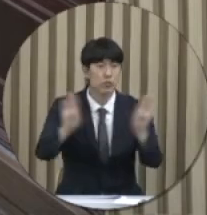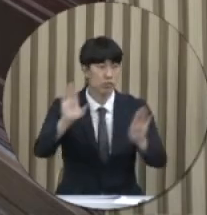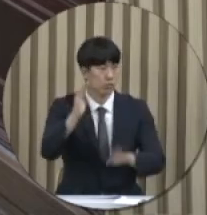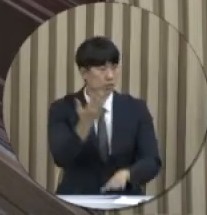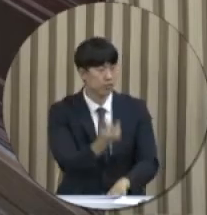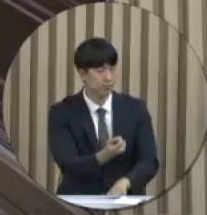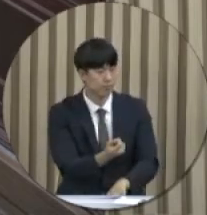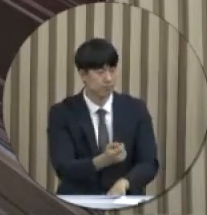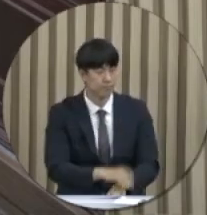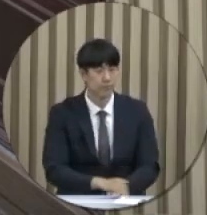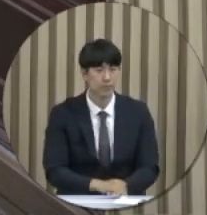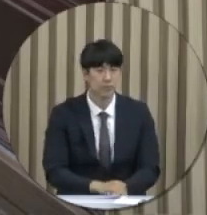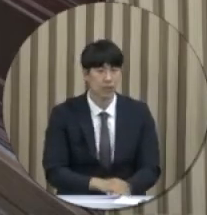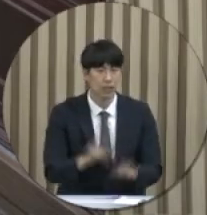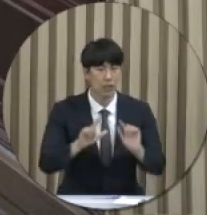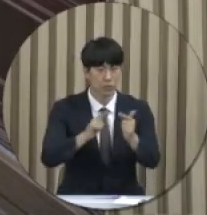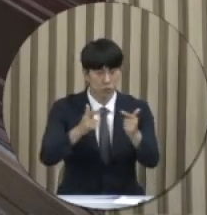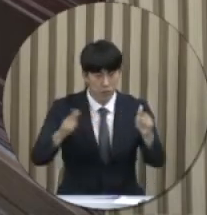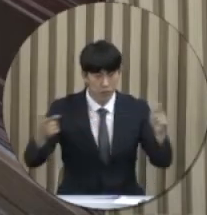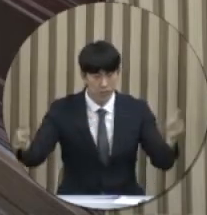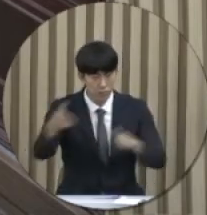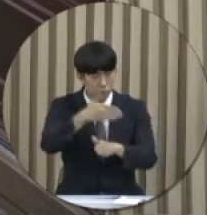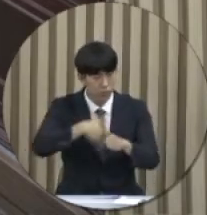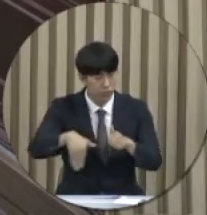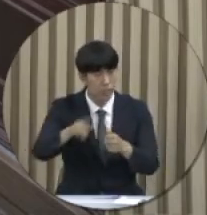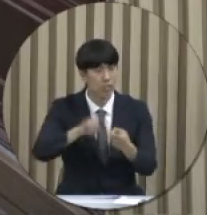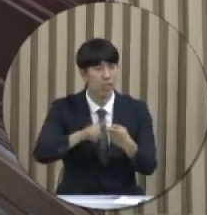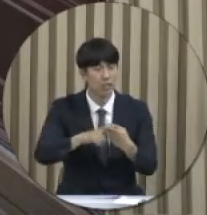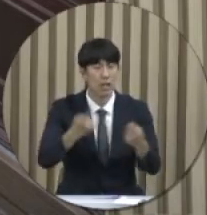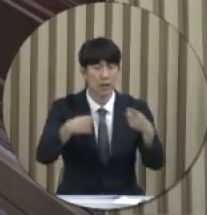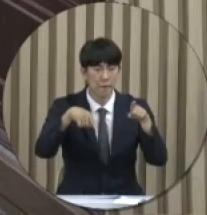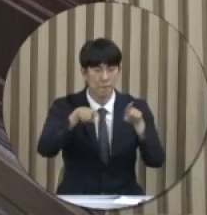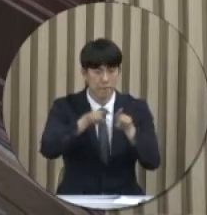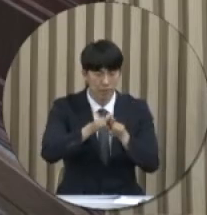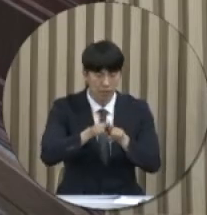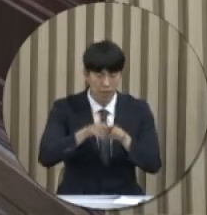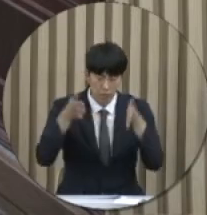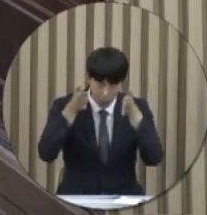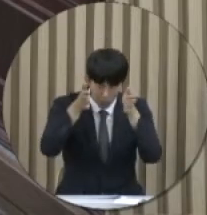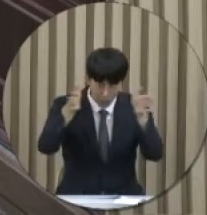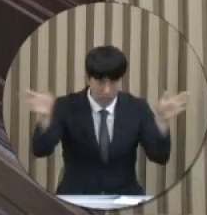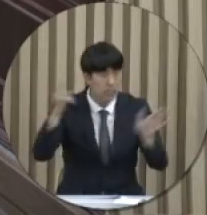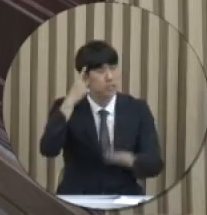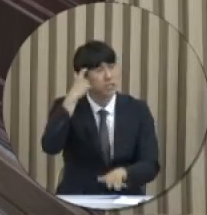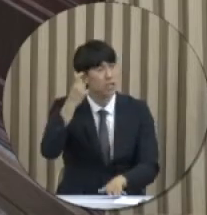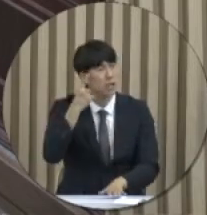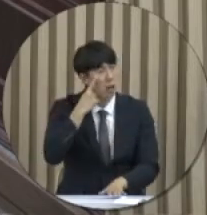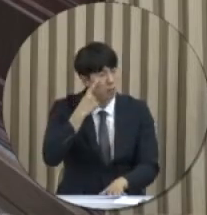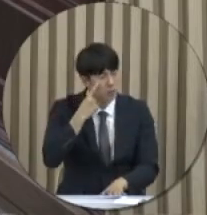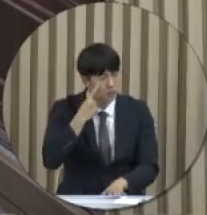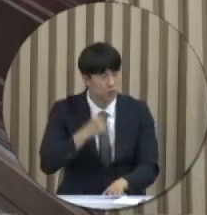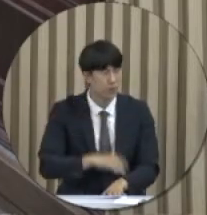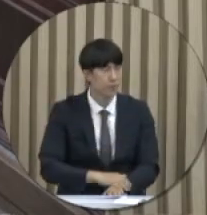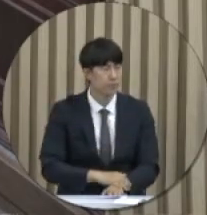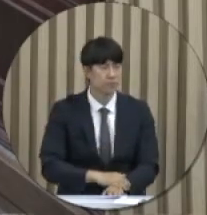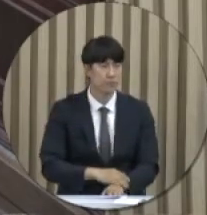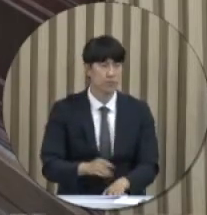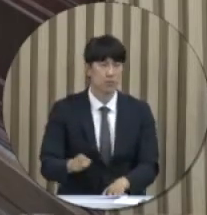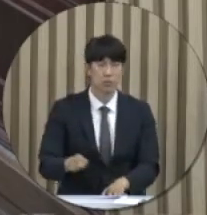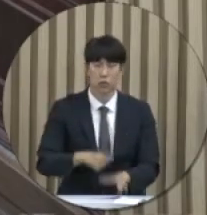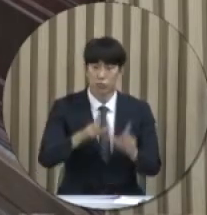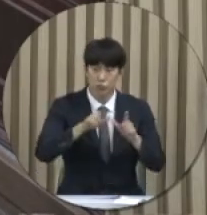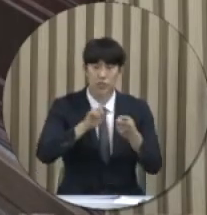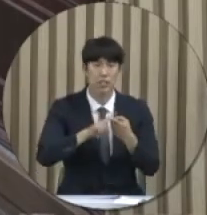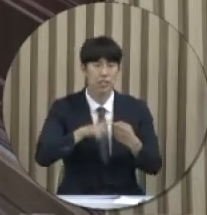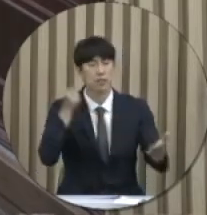있습니다. 그러한 여러 가지 정황들을 좀 같이 한번 넓게 폭넓게 좀 보셔서 그러한 부분들을 좀 결정을 해